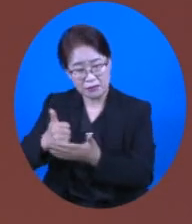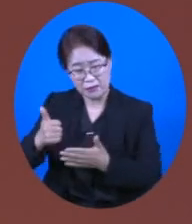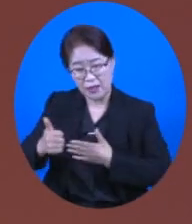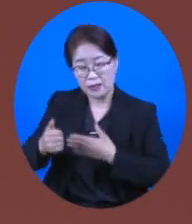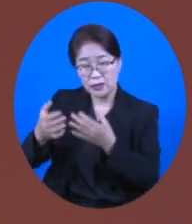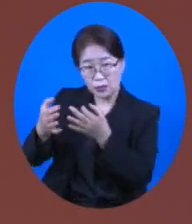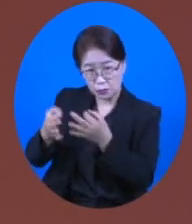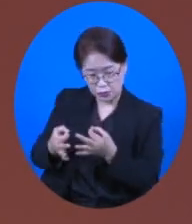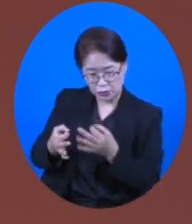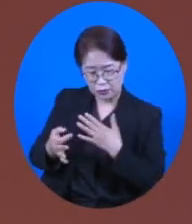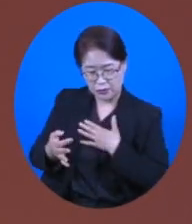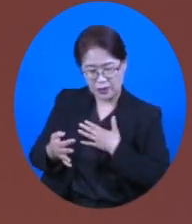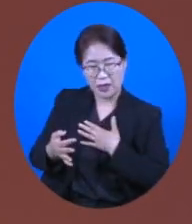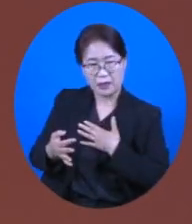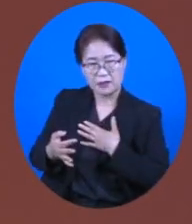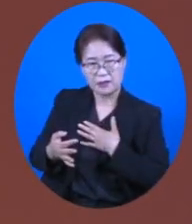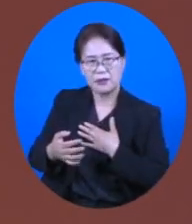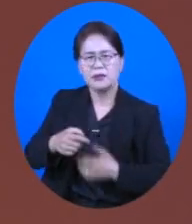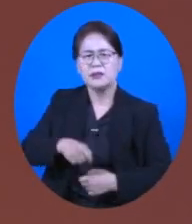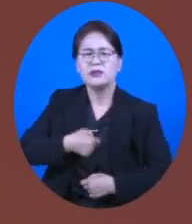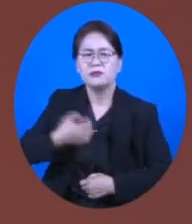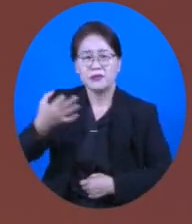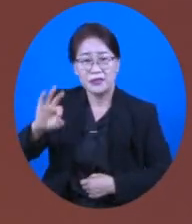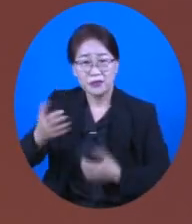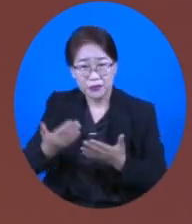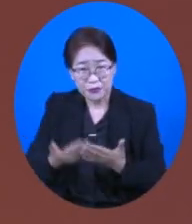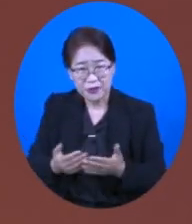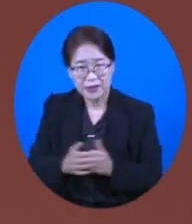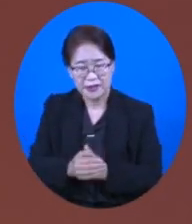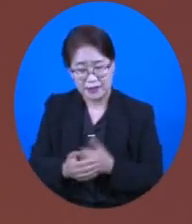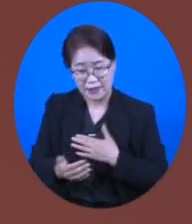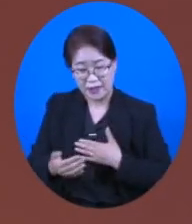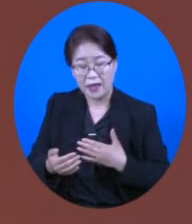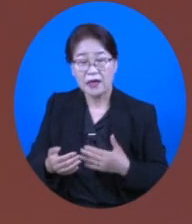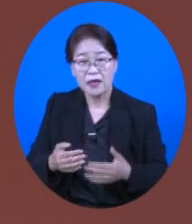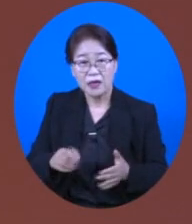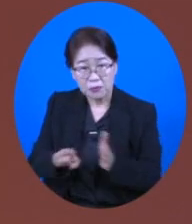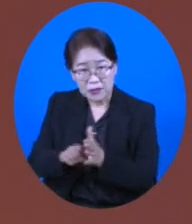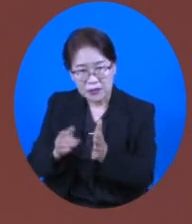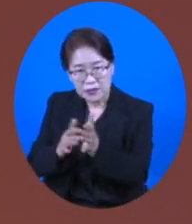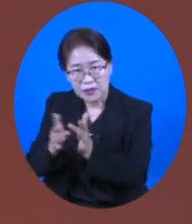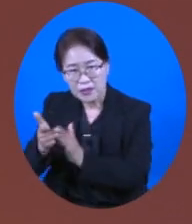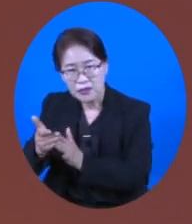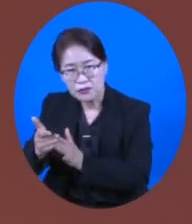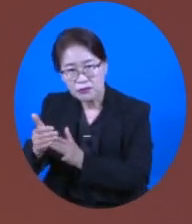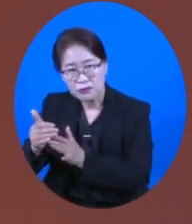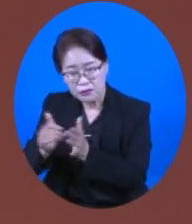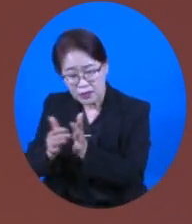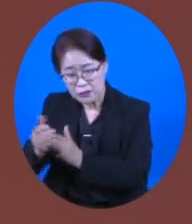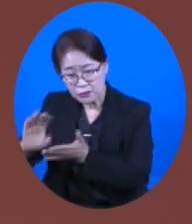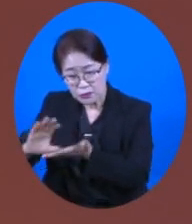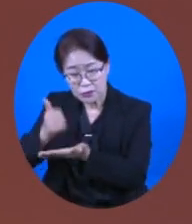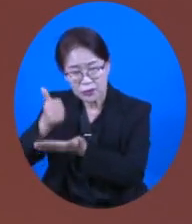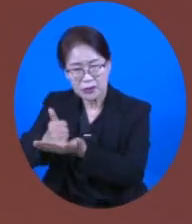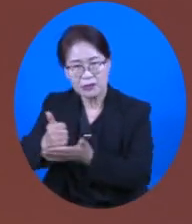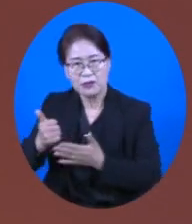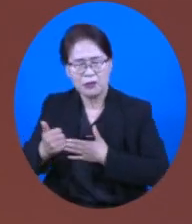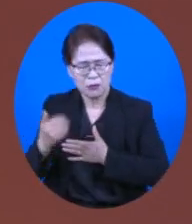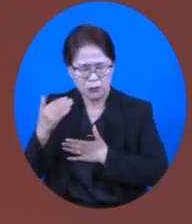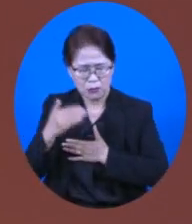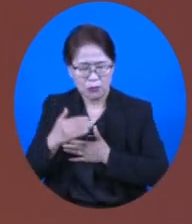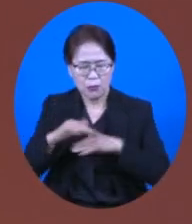보시고 나를 의롭다 하신 게 아니에요. 내가 믿는 예수, 내가 믿는 그 예수 그리스도께서 내 모든